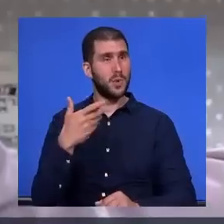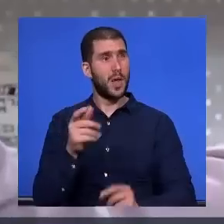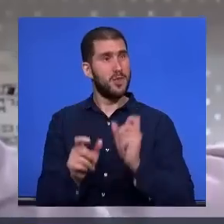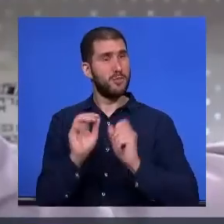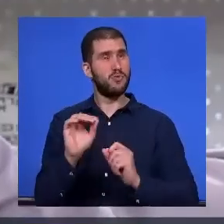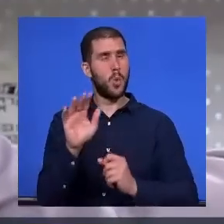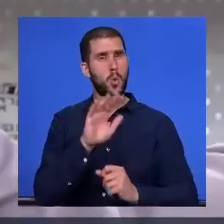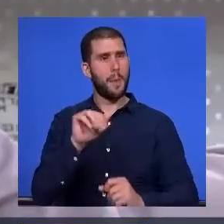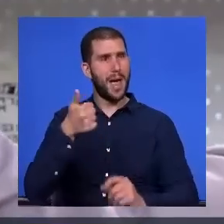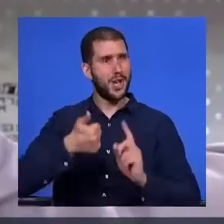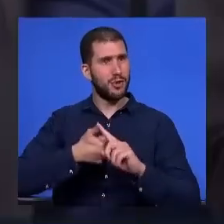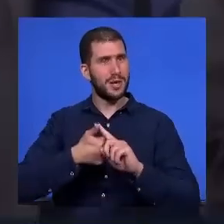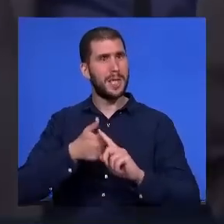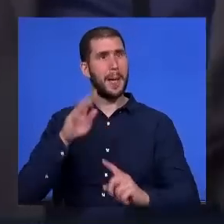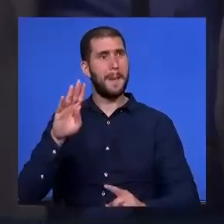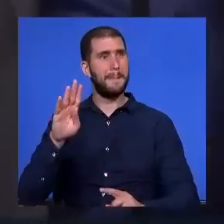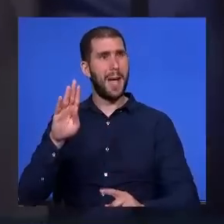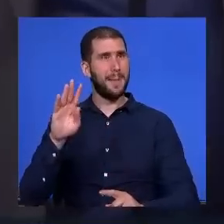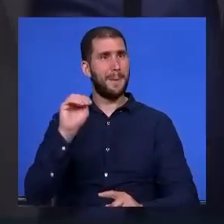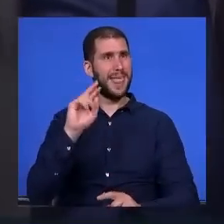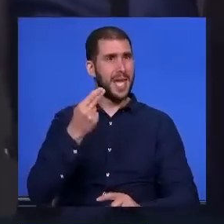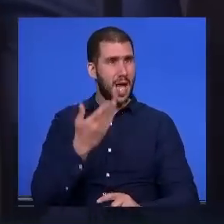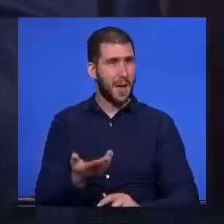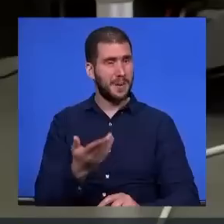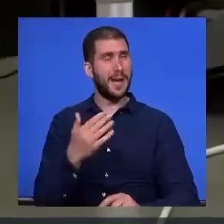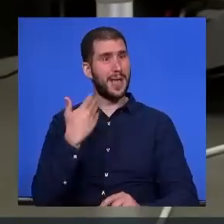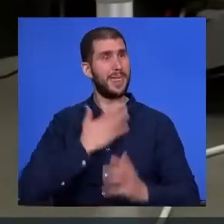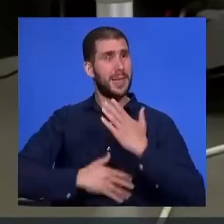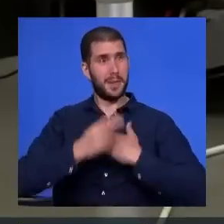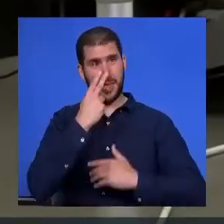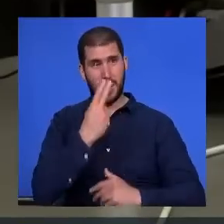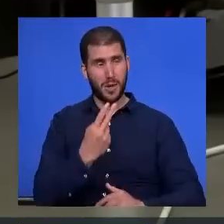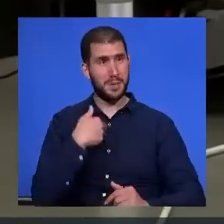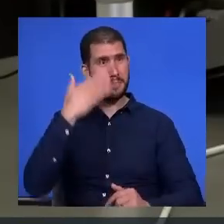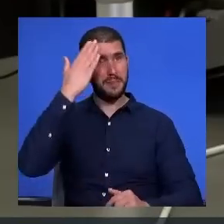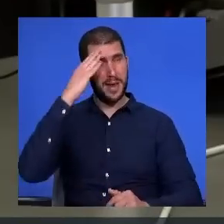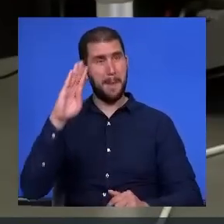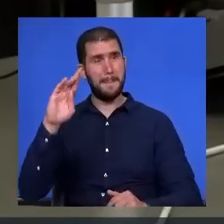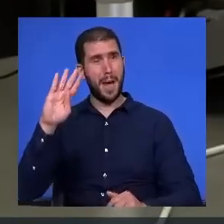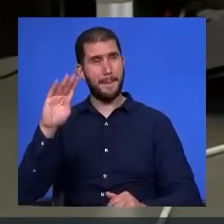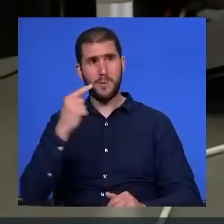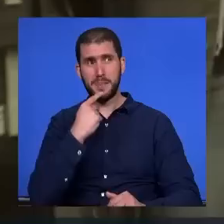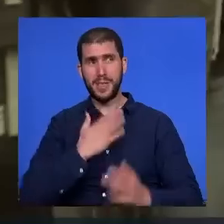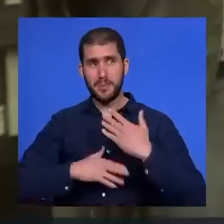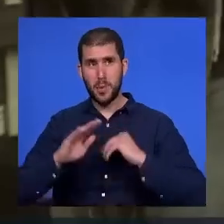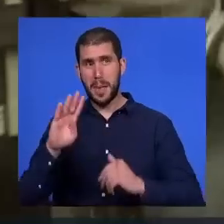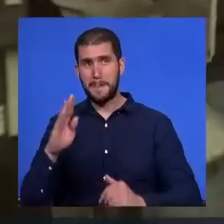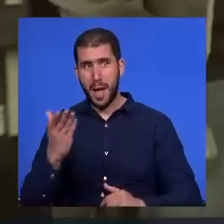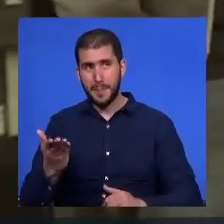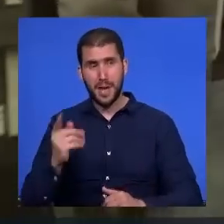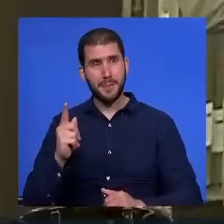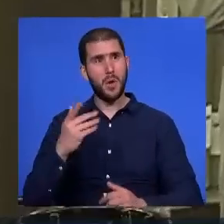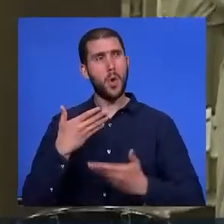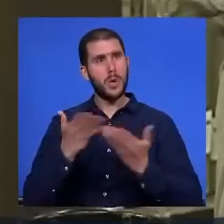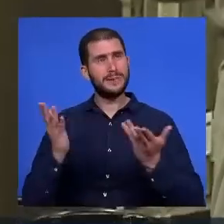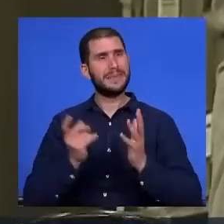של קופה ראשית, ברבי בנייה, שהיה נחמד לראות אותו מכיר את ברבא, והוא אומר לו נעים מאוד ברבי. והם גם